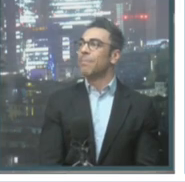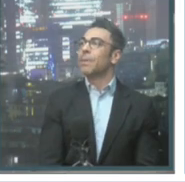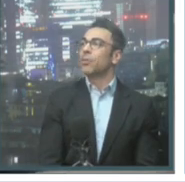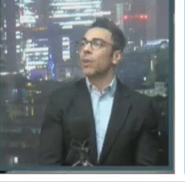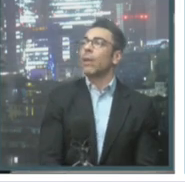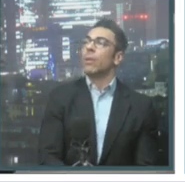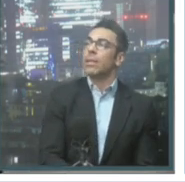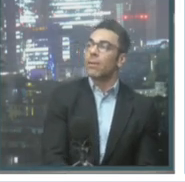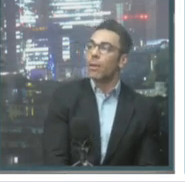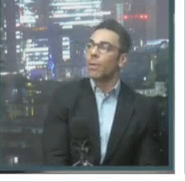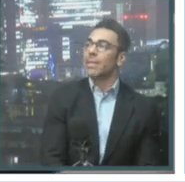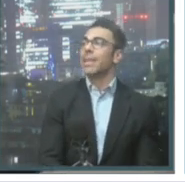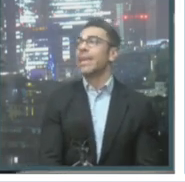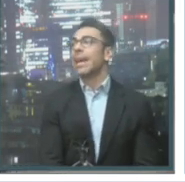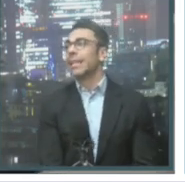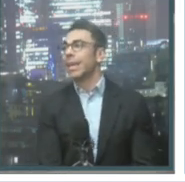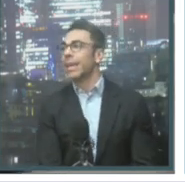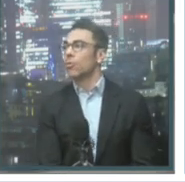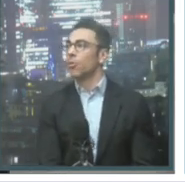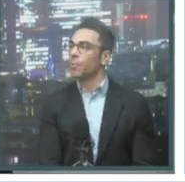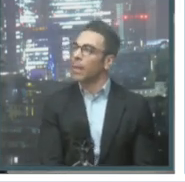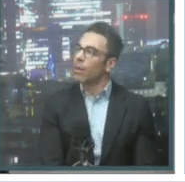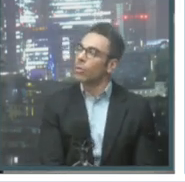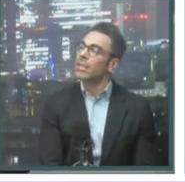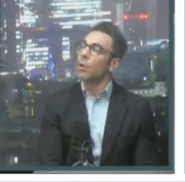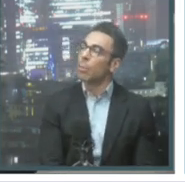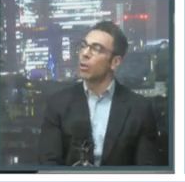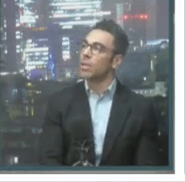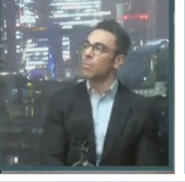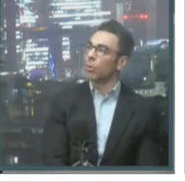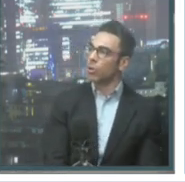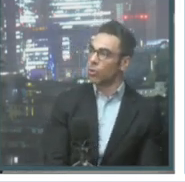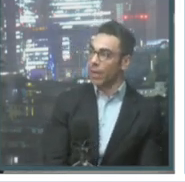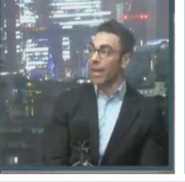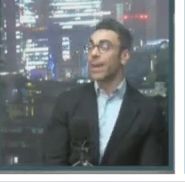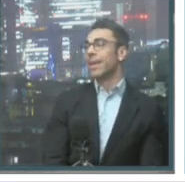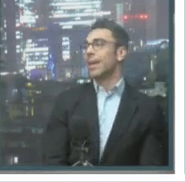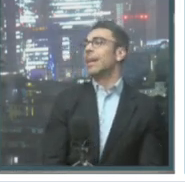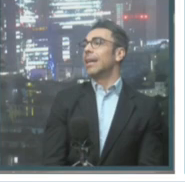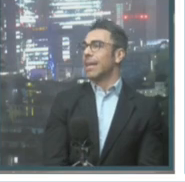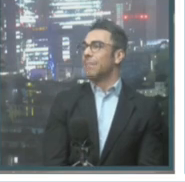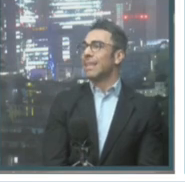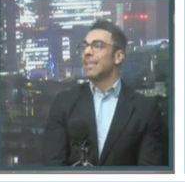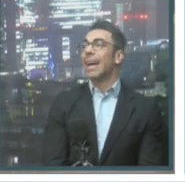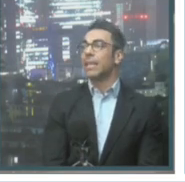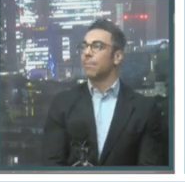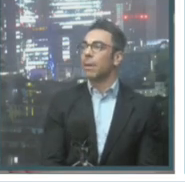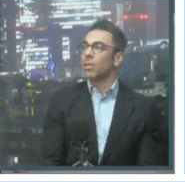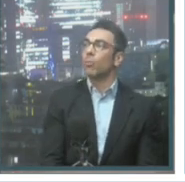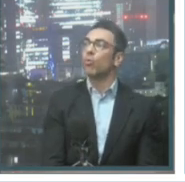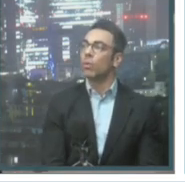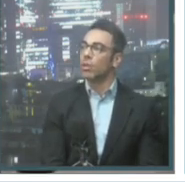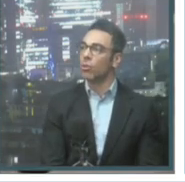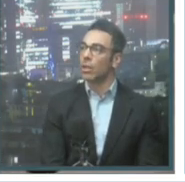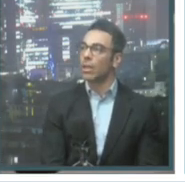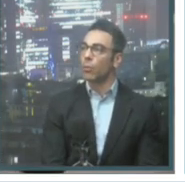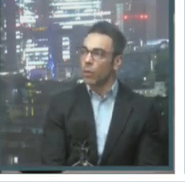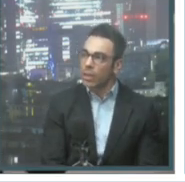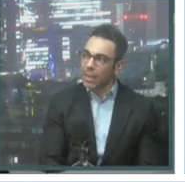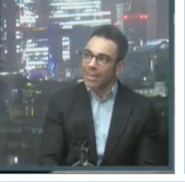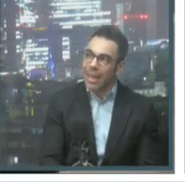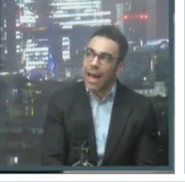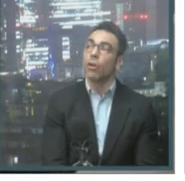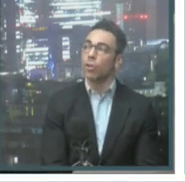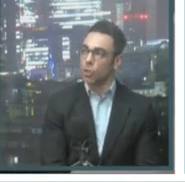persone che utilizzano lingua dei segni altri che sono utilizzano protesi piuttosto che impiantati però siamo tutti i sordi